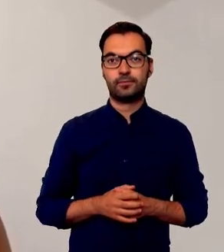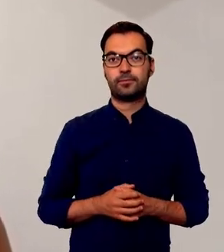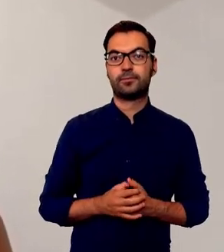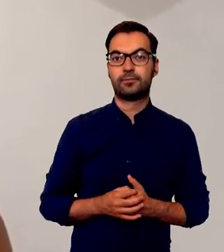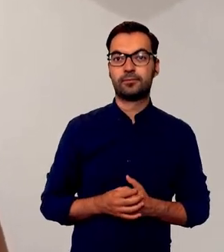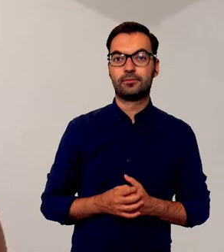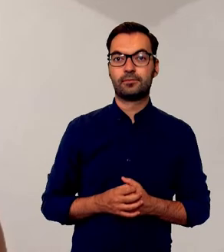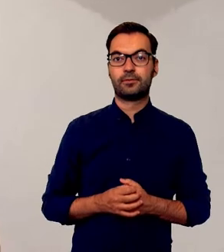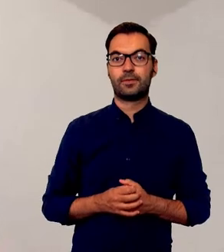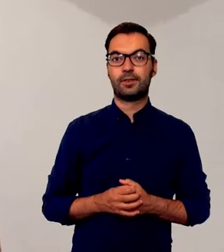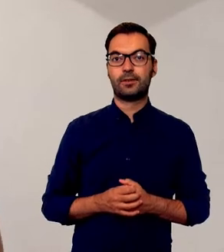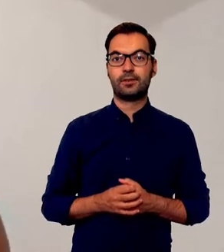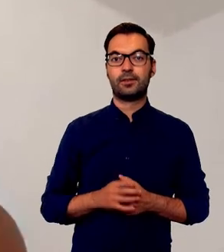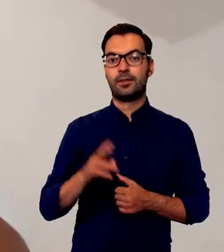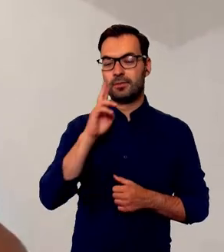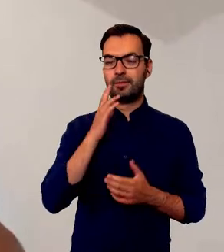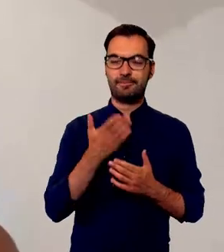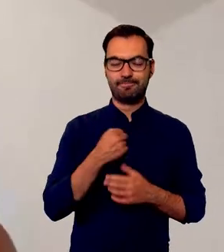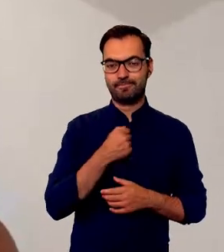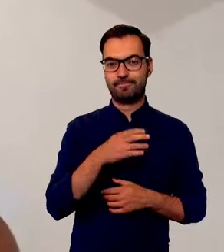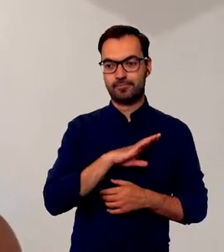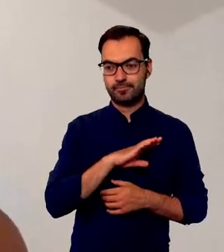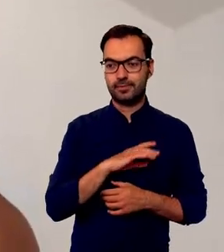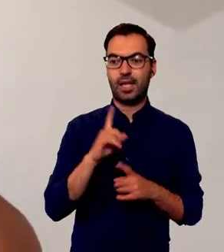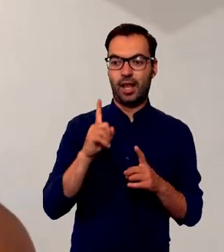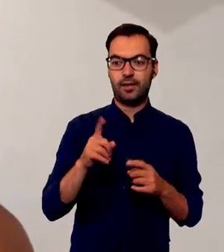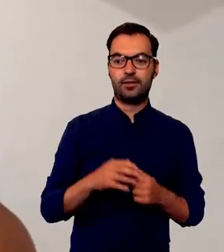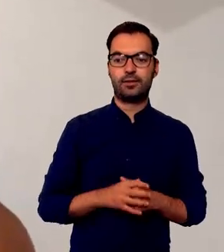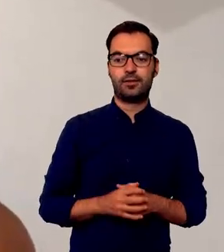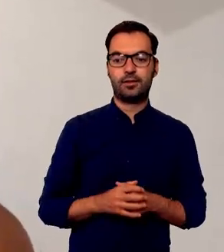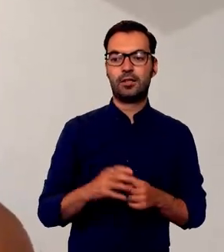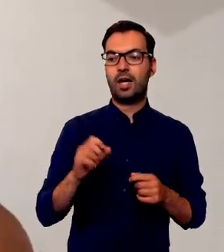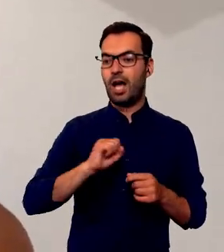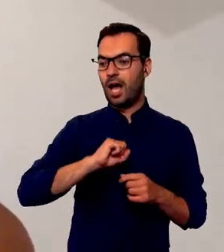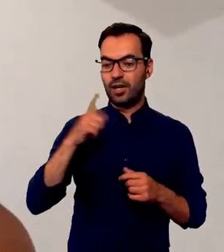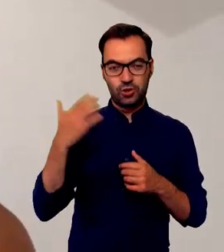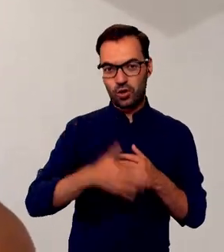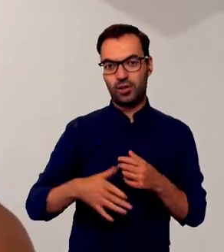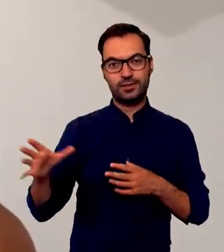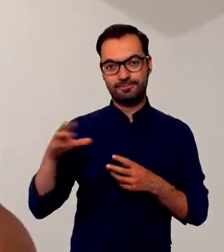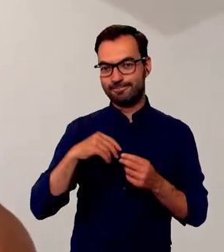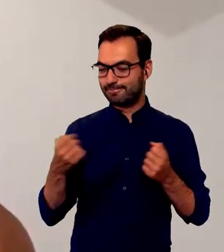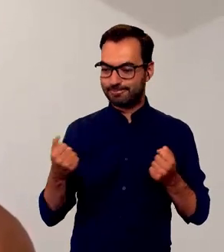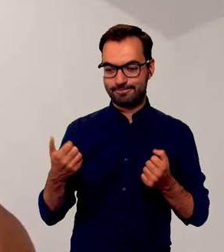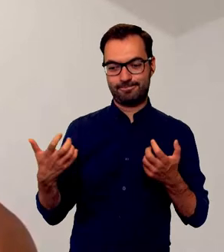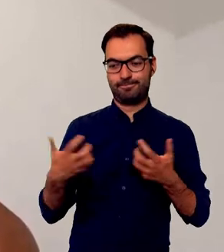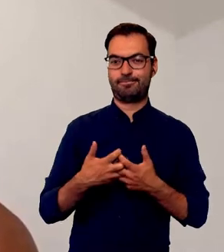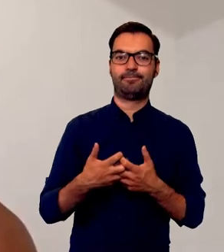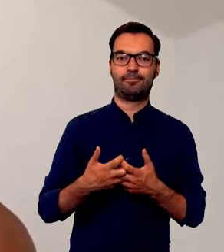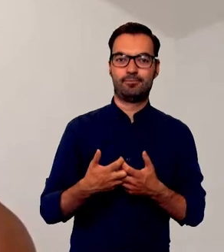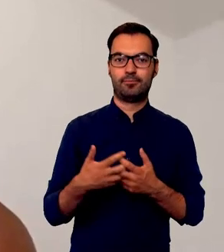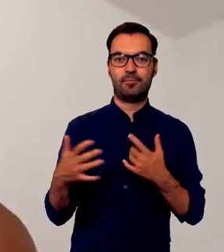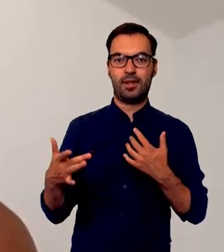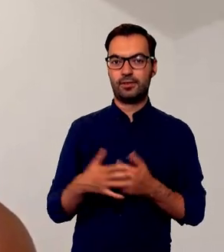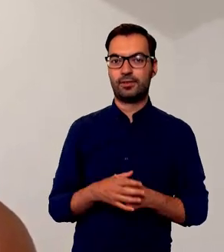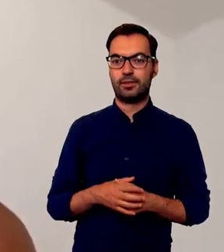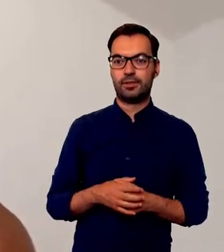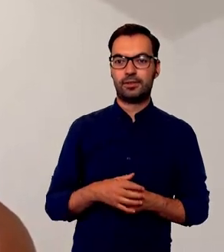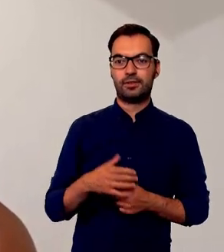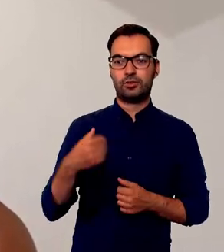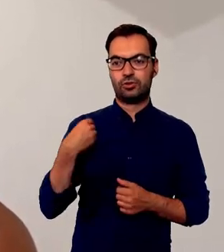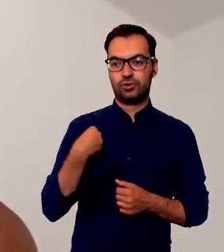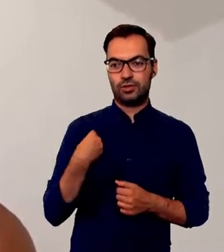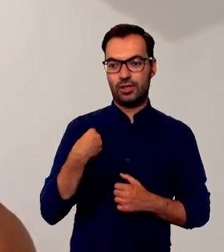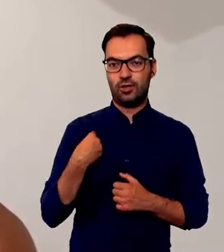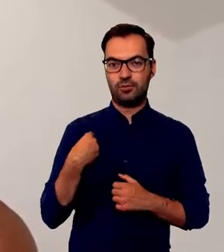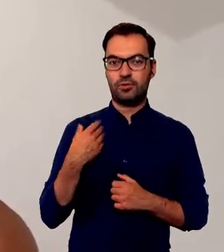I to jest, mama niestety nie żyje, ale oczywiście do ostatniego dnia byłyśmy ze sobą niezwykle blisko i ta żałoba trwa